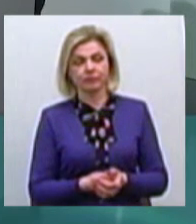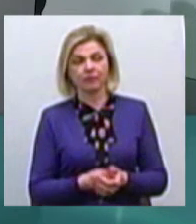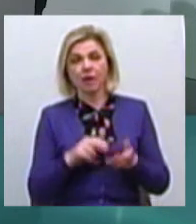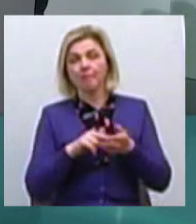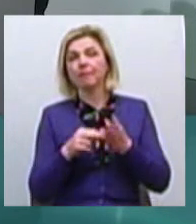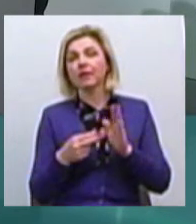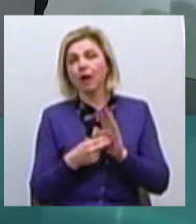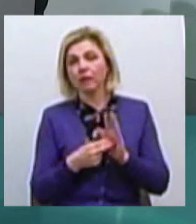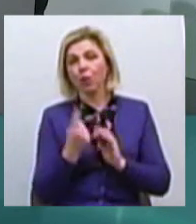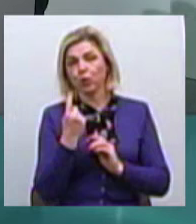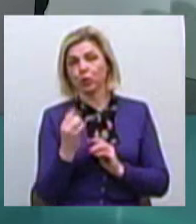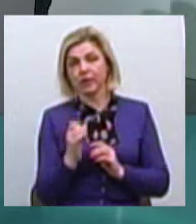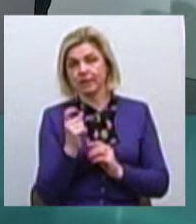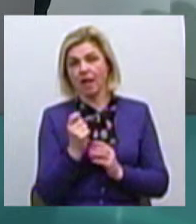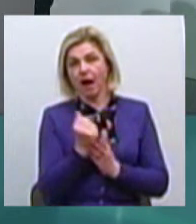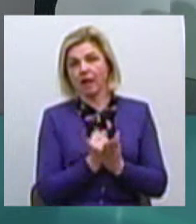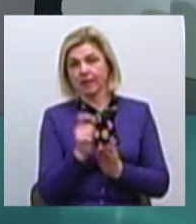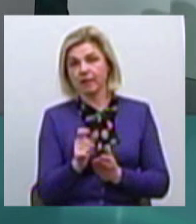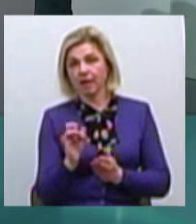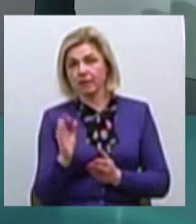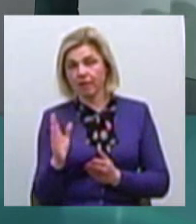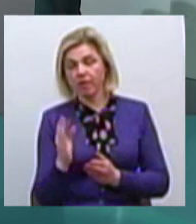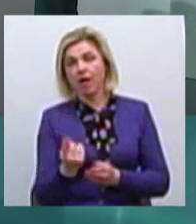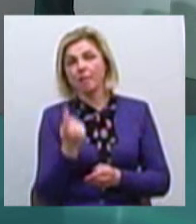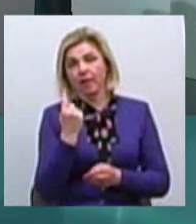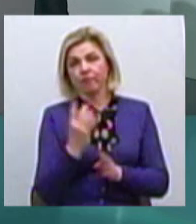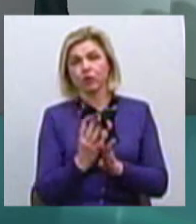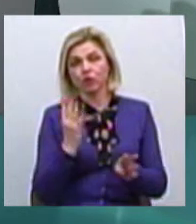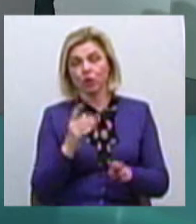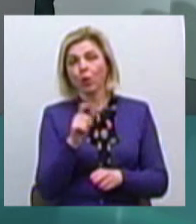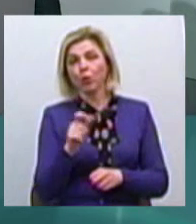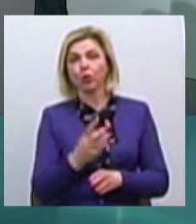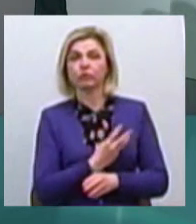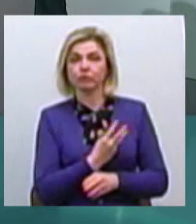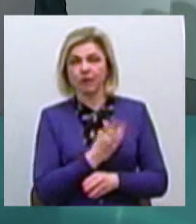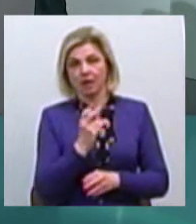плани одного з кандидатів. І в першу чергу люди